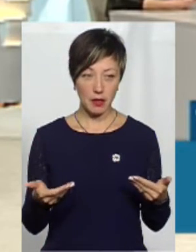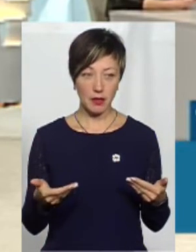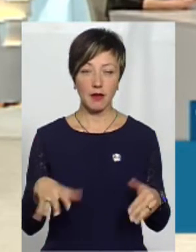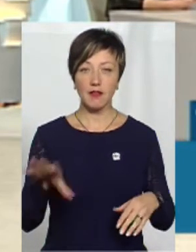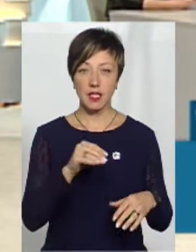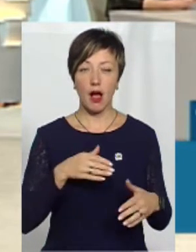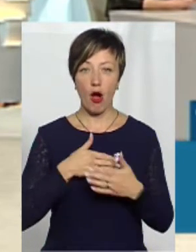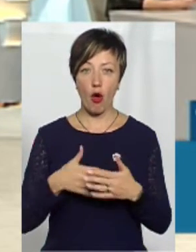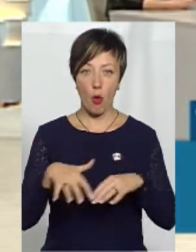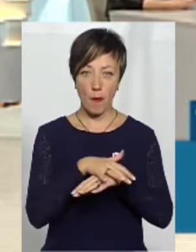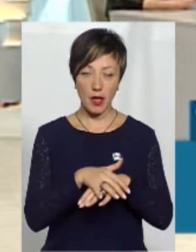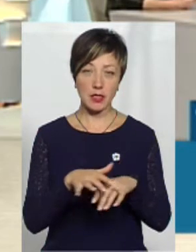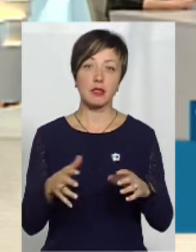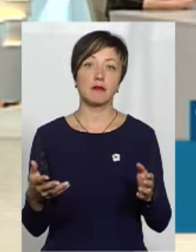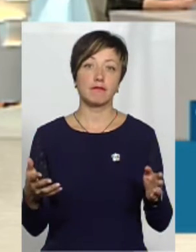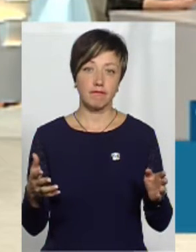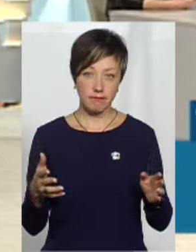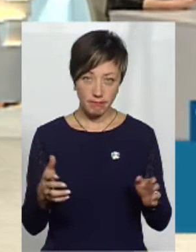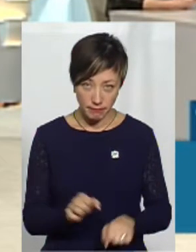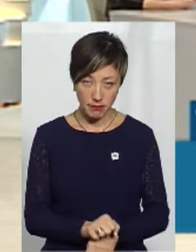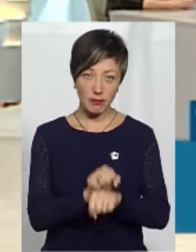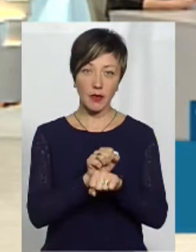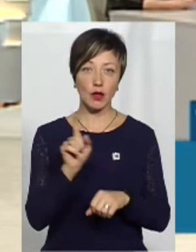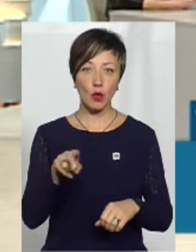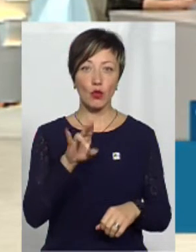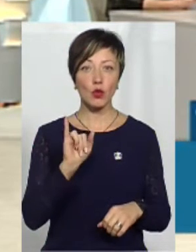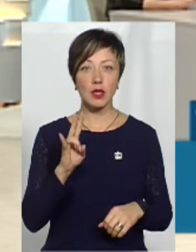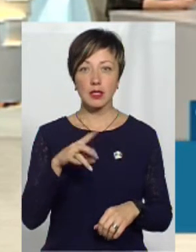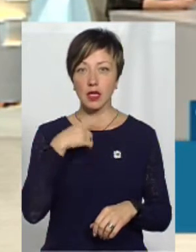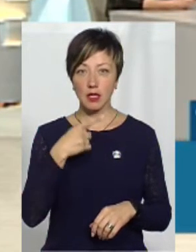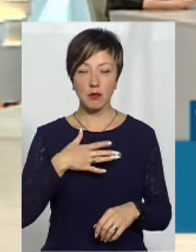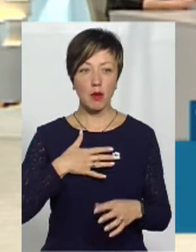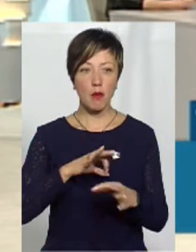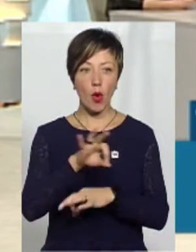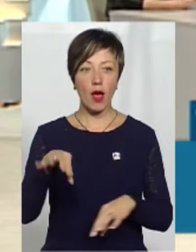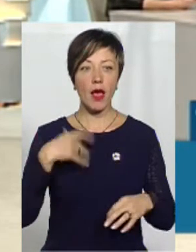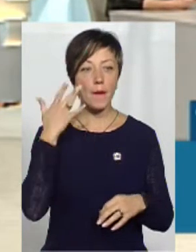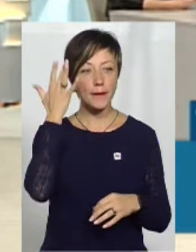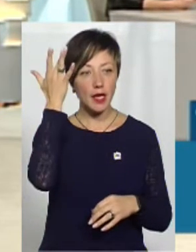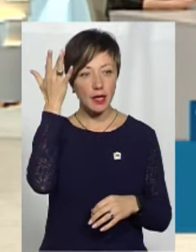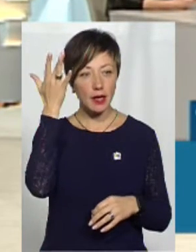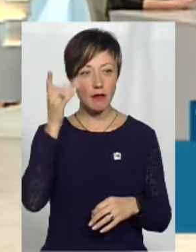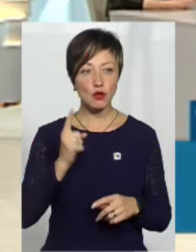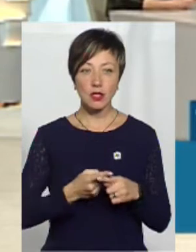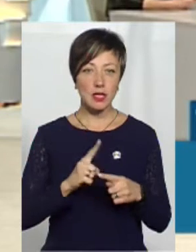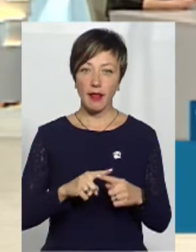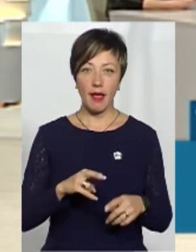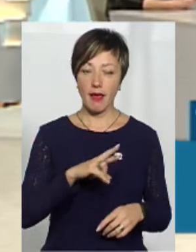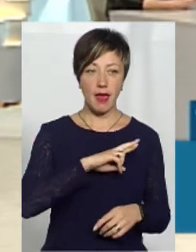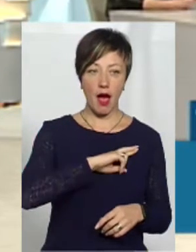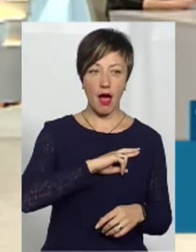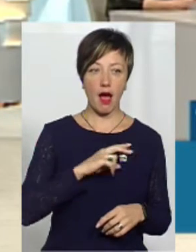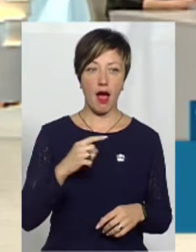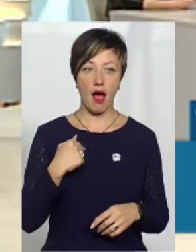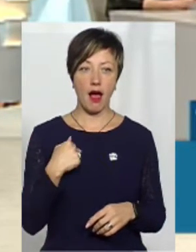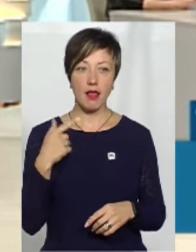вся громадськість стає, і тоді Путін скаже, оце мій проєкт, який я мріяв, що це не я там, нас